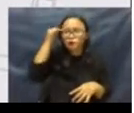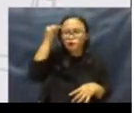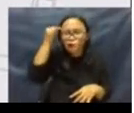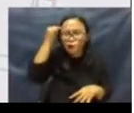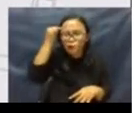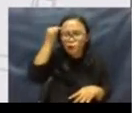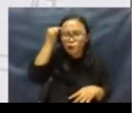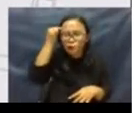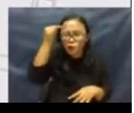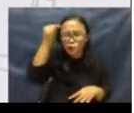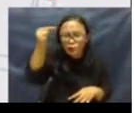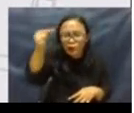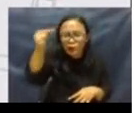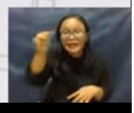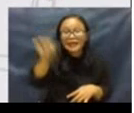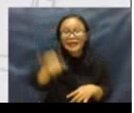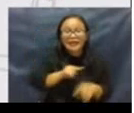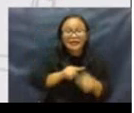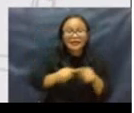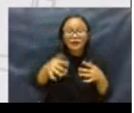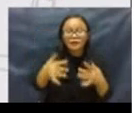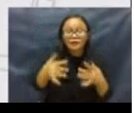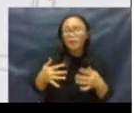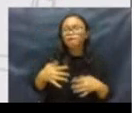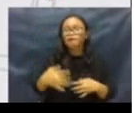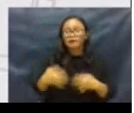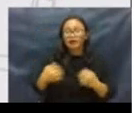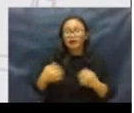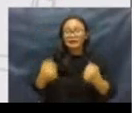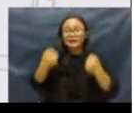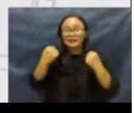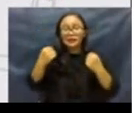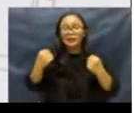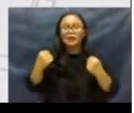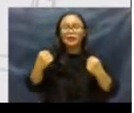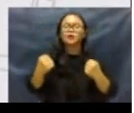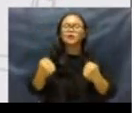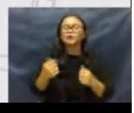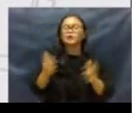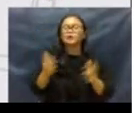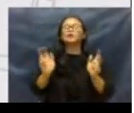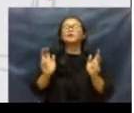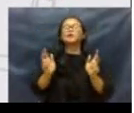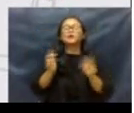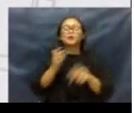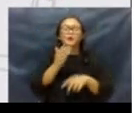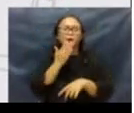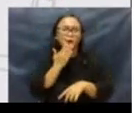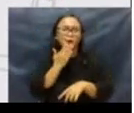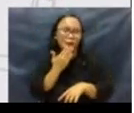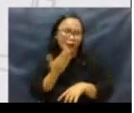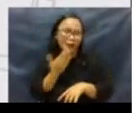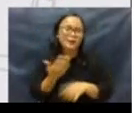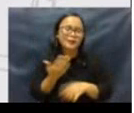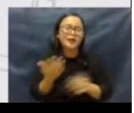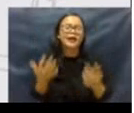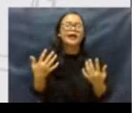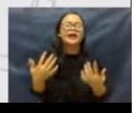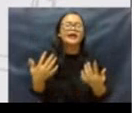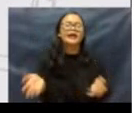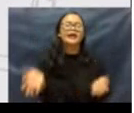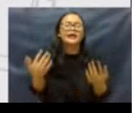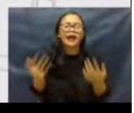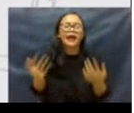energi yang digunakan untuk berpikir kritis itu jadi lebih ringan dibanding kalau dia tidak